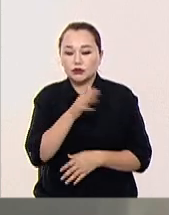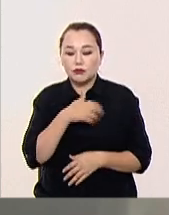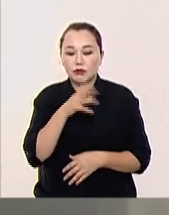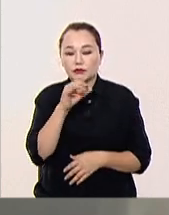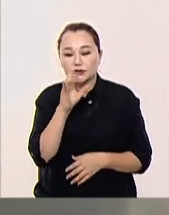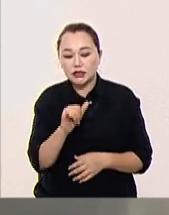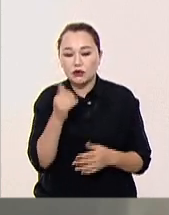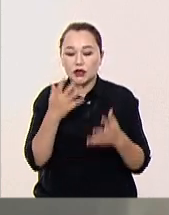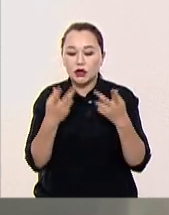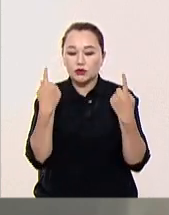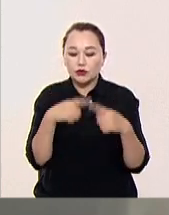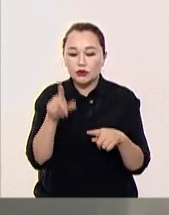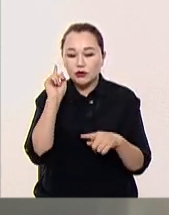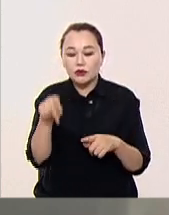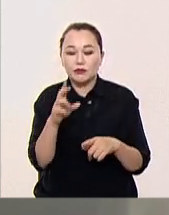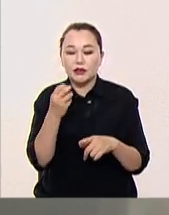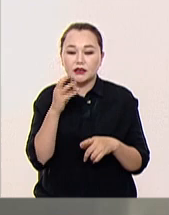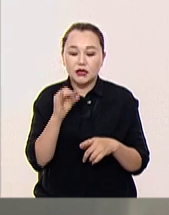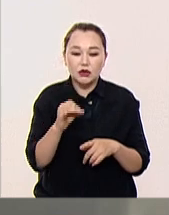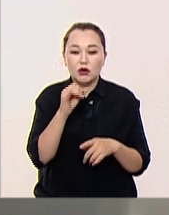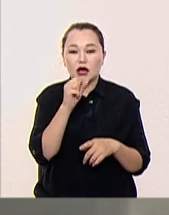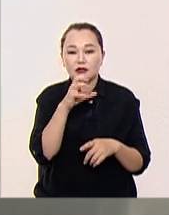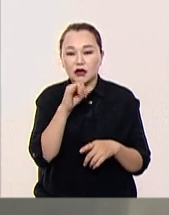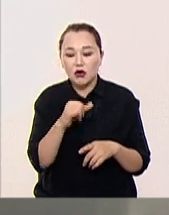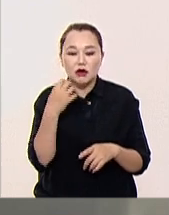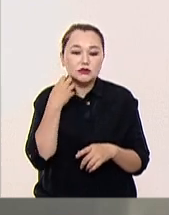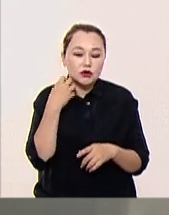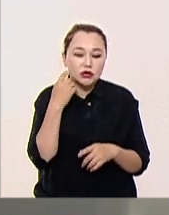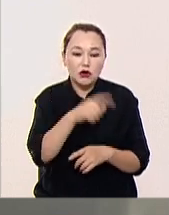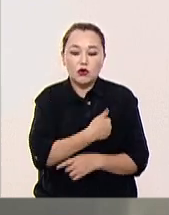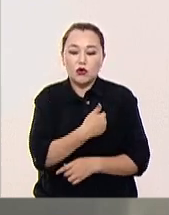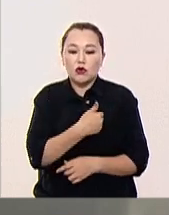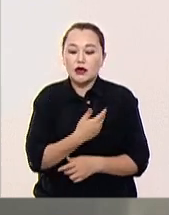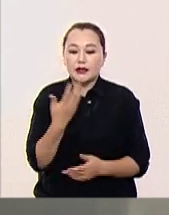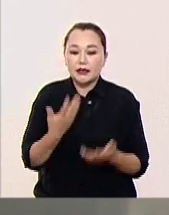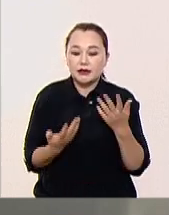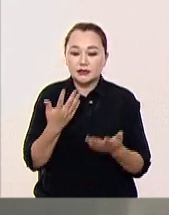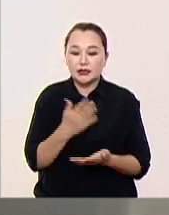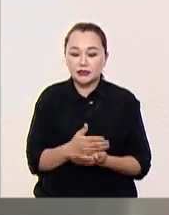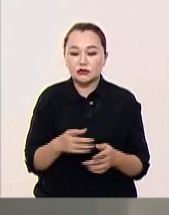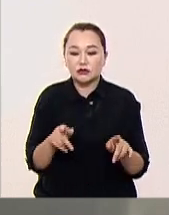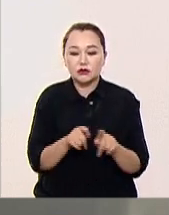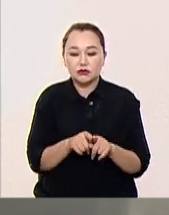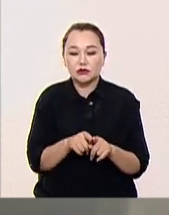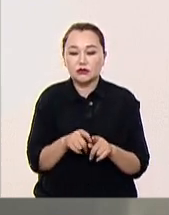барамын, Бейнеуге барамын, Атырауға барамын, Қызылордаға барамын десе, ол онша